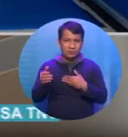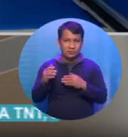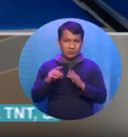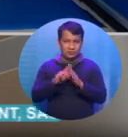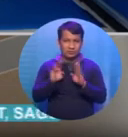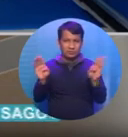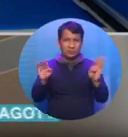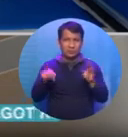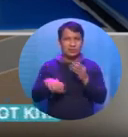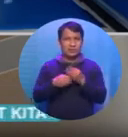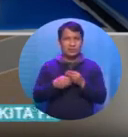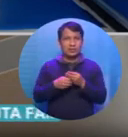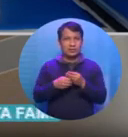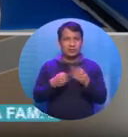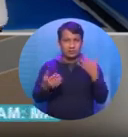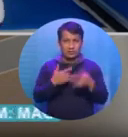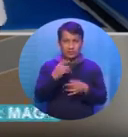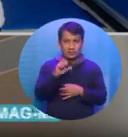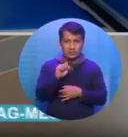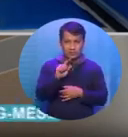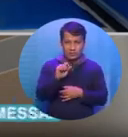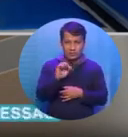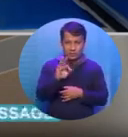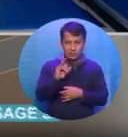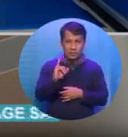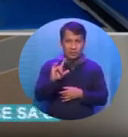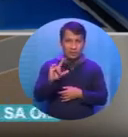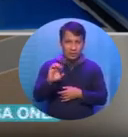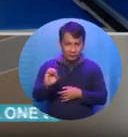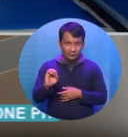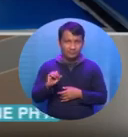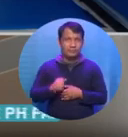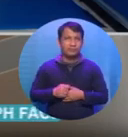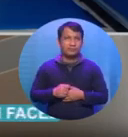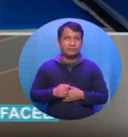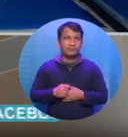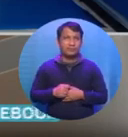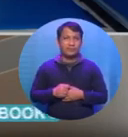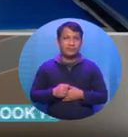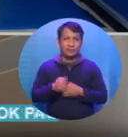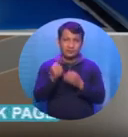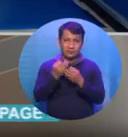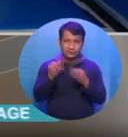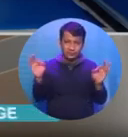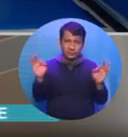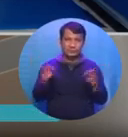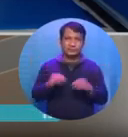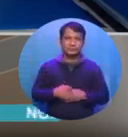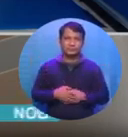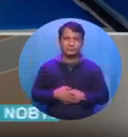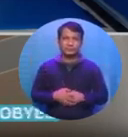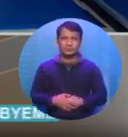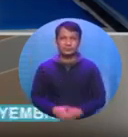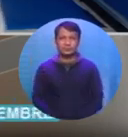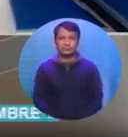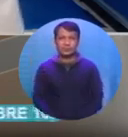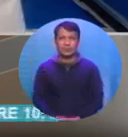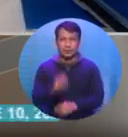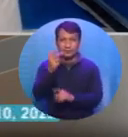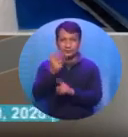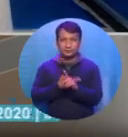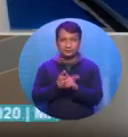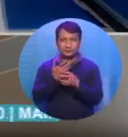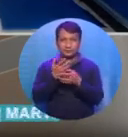na ang saya sa satellite. Ayan, sir. Libreng satellite. 3 months